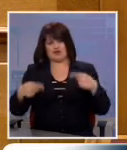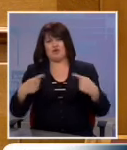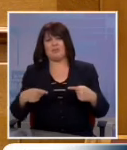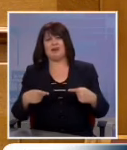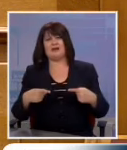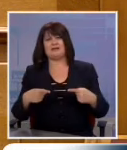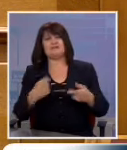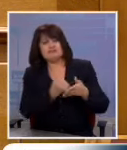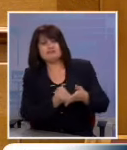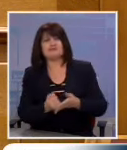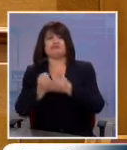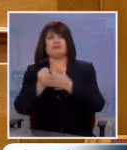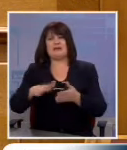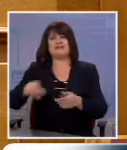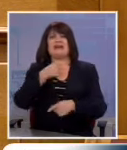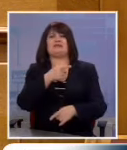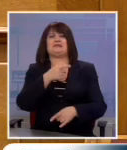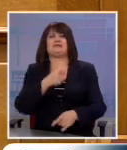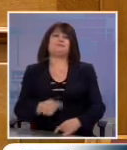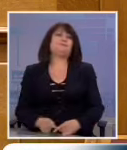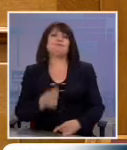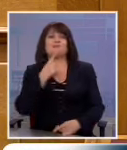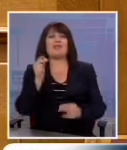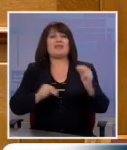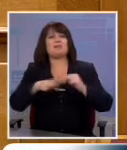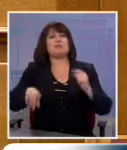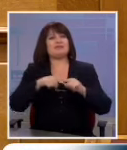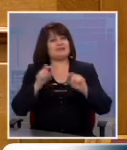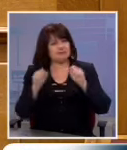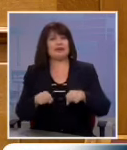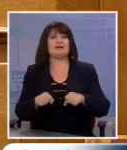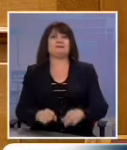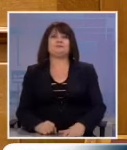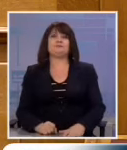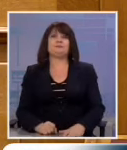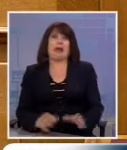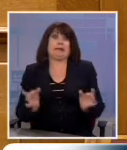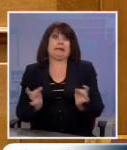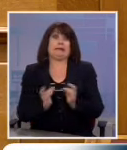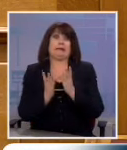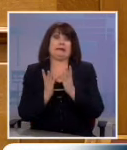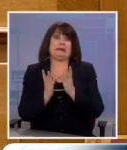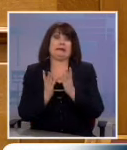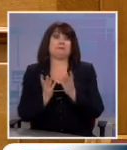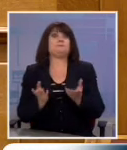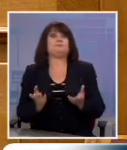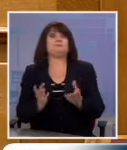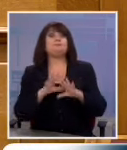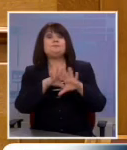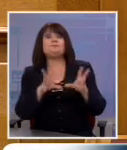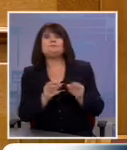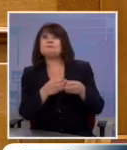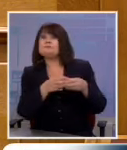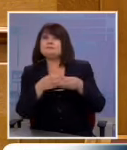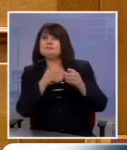επίσης συμπαρατάσσονται μαζί σας στην άποψη του δημοψηφίσματος. Και κατά σύμπτωση είναι όλοι εκείνοι οι